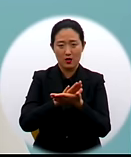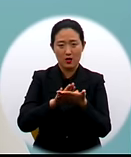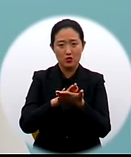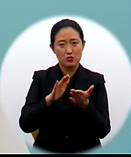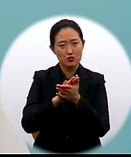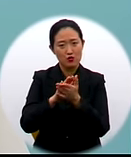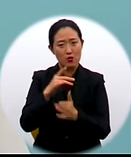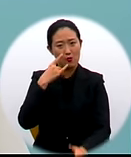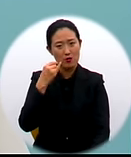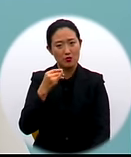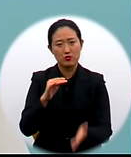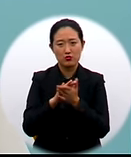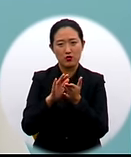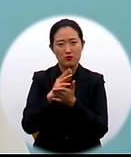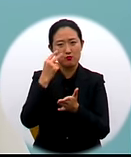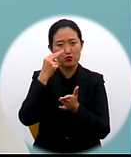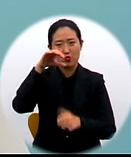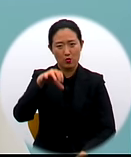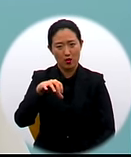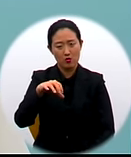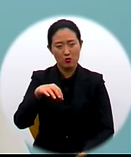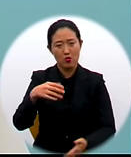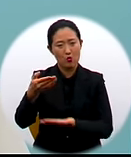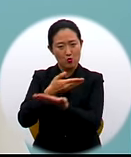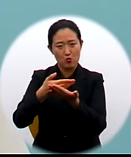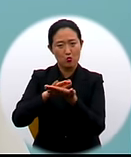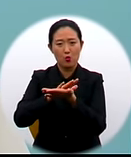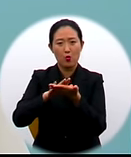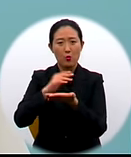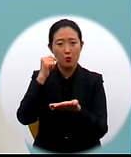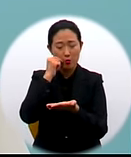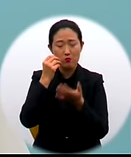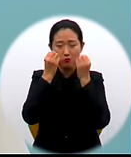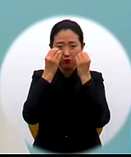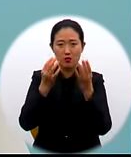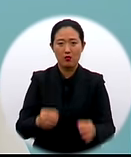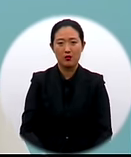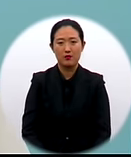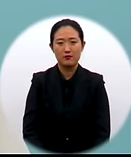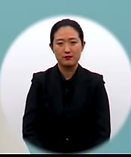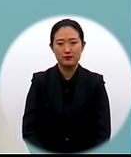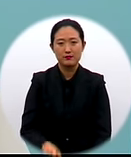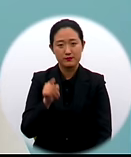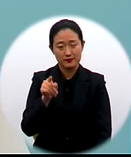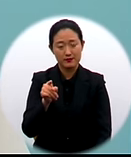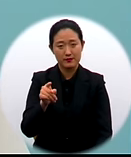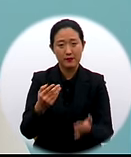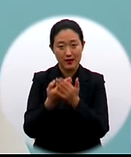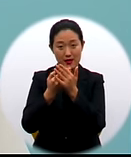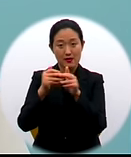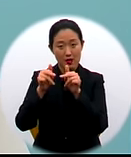봤어요. 근데 그 친구 엄마 말이 미국에서도 친구들하고 어울리지 못하는데 굉장히 신기하다라고 하시더라고요. 가만히